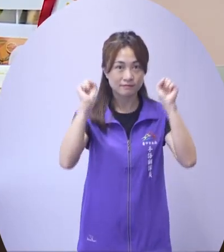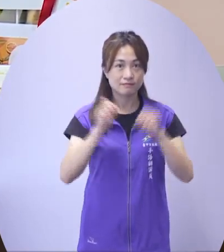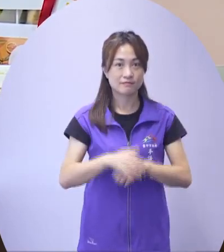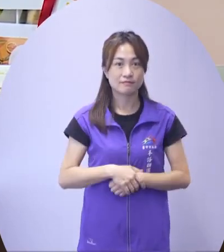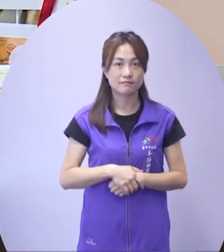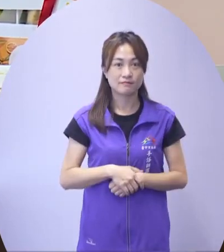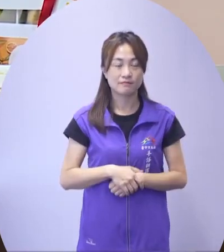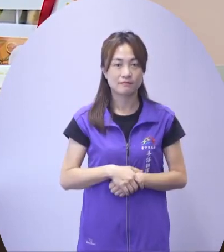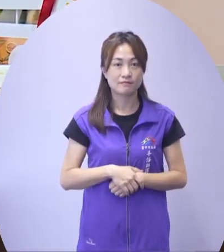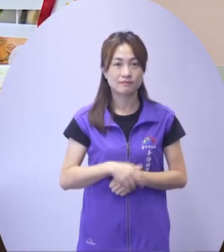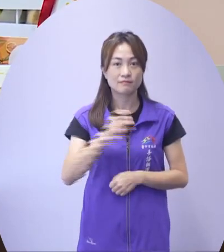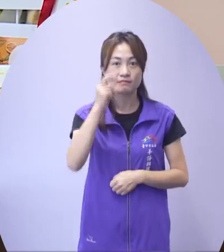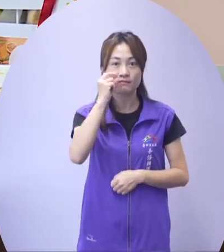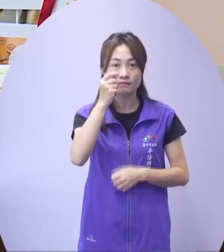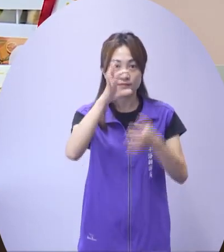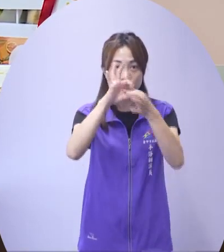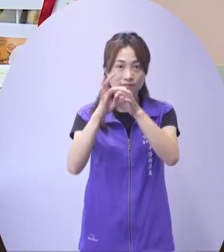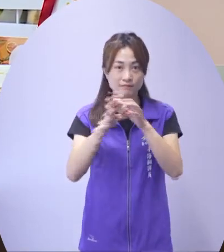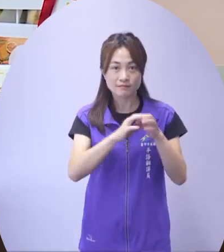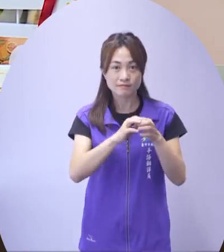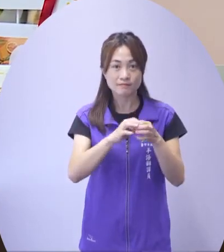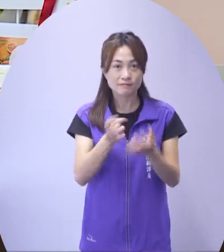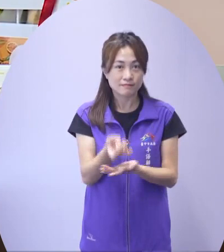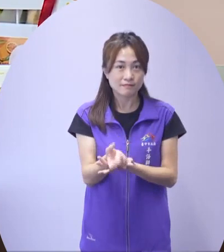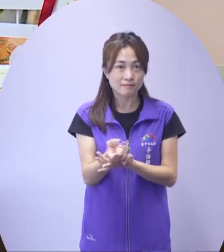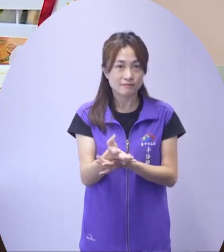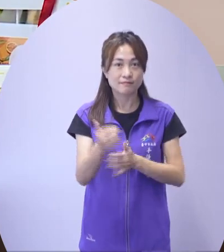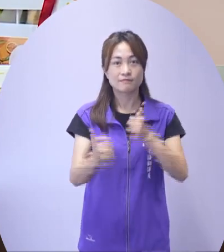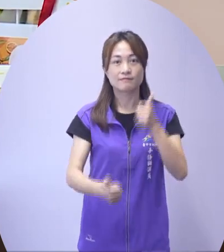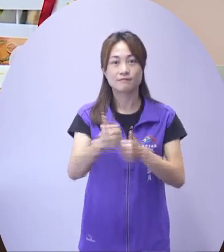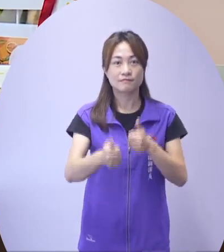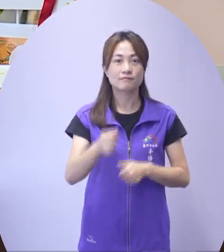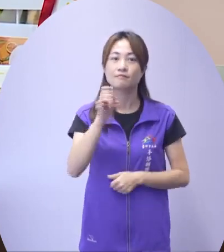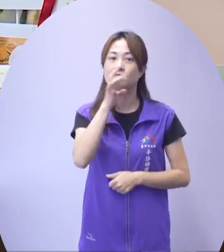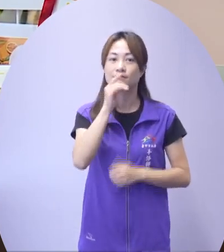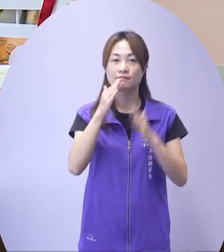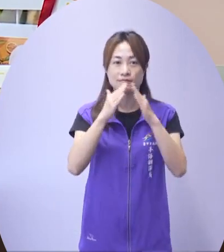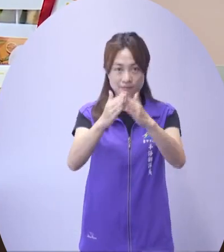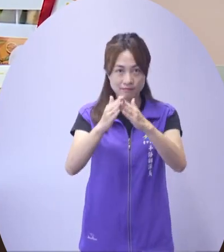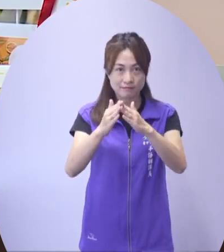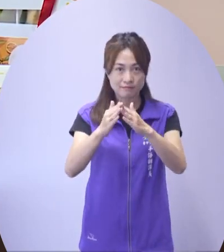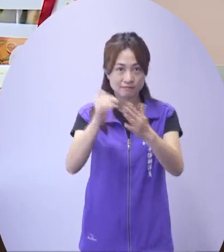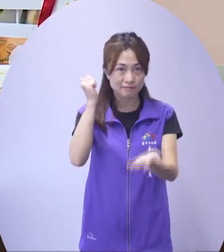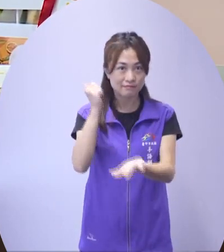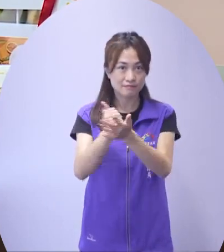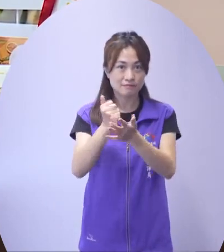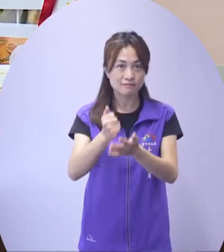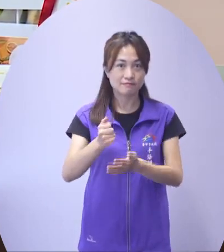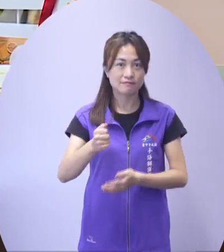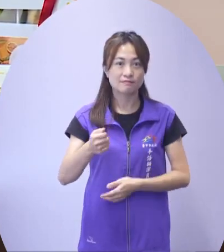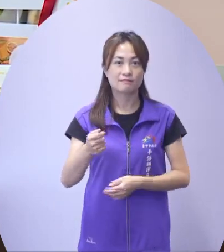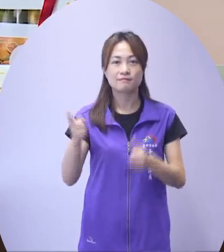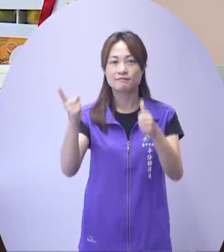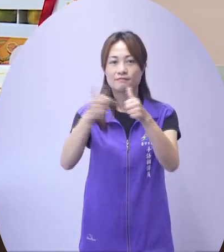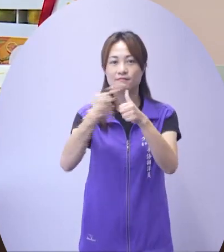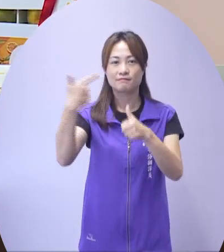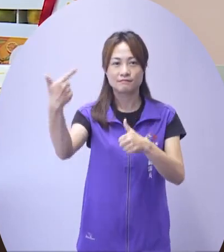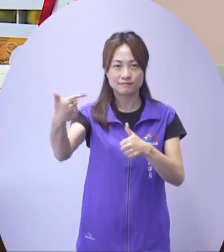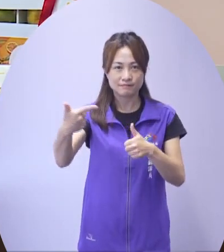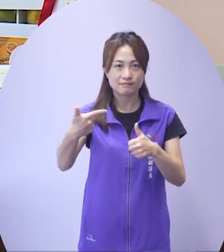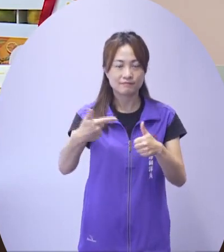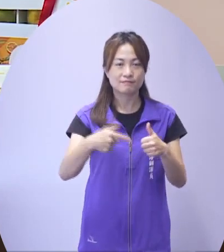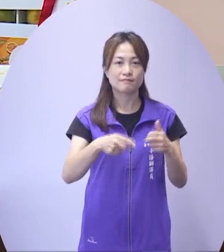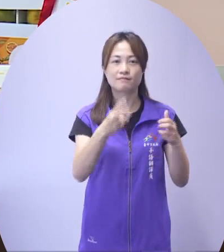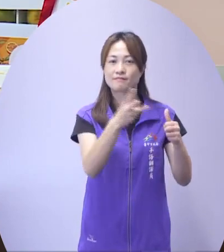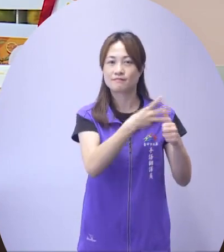深藏运哈，特奥保龄球赛，台中市哈拿下了6金3铜，也是全国第